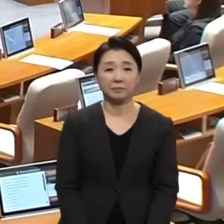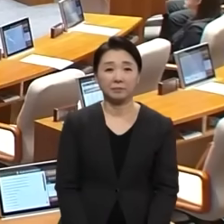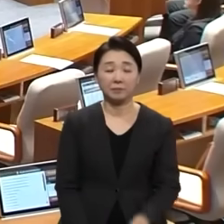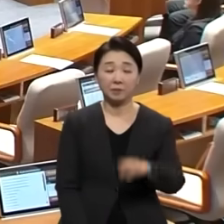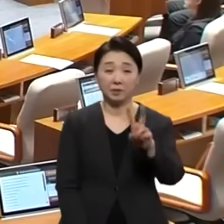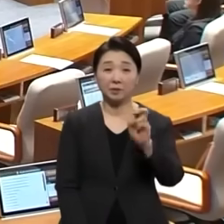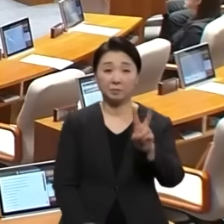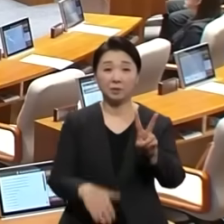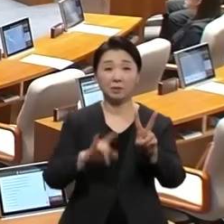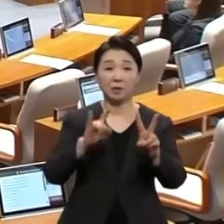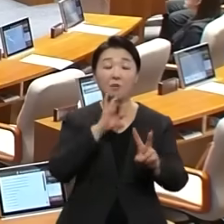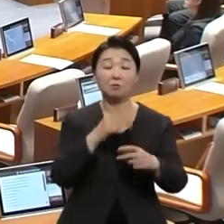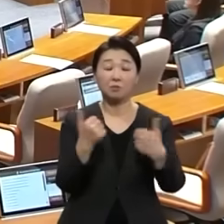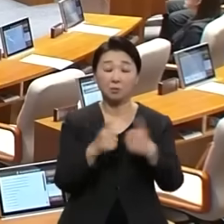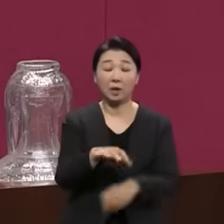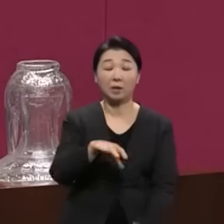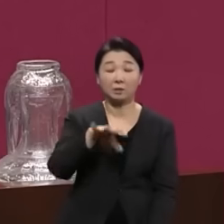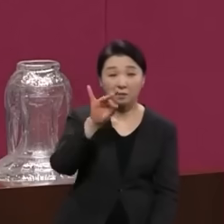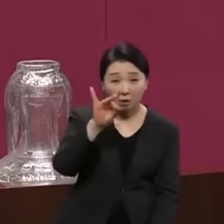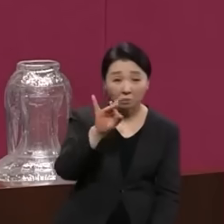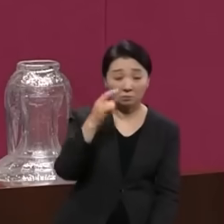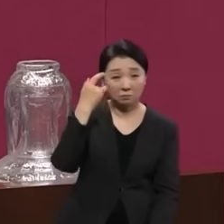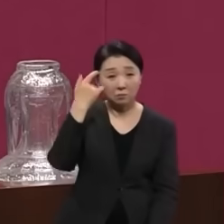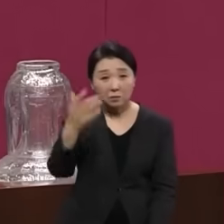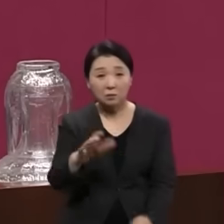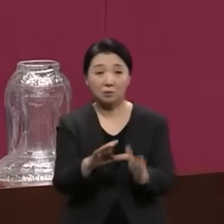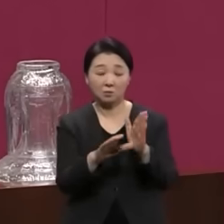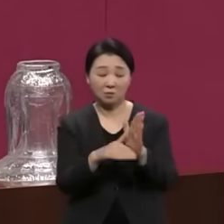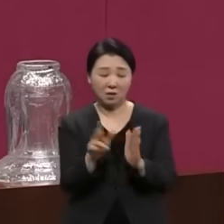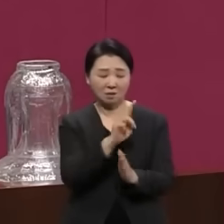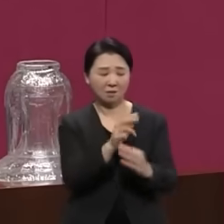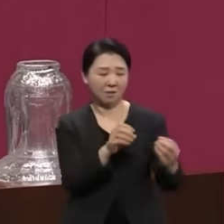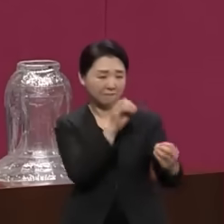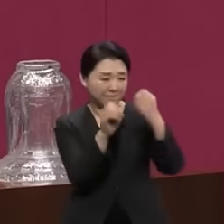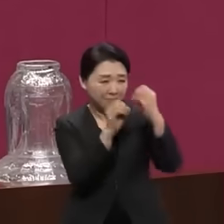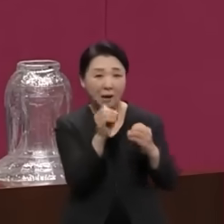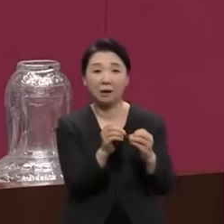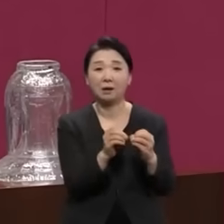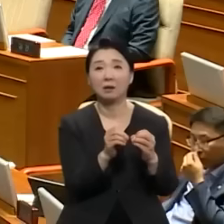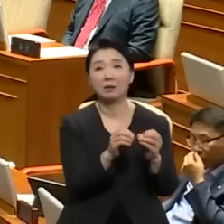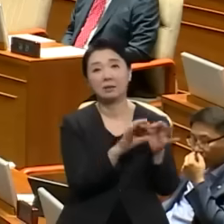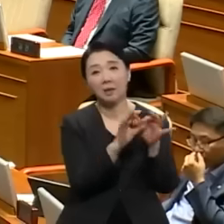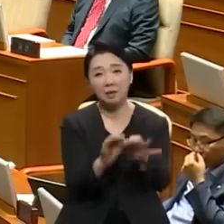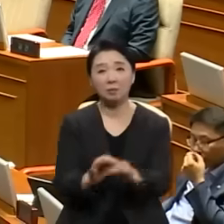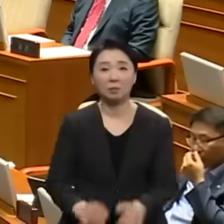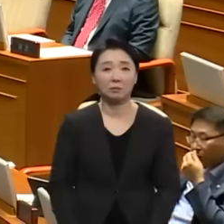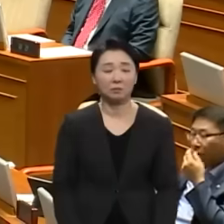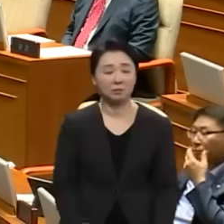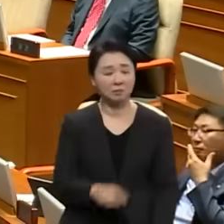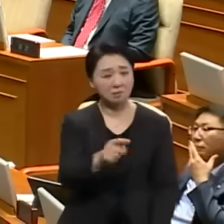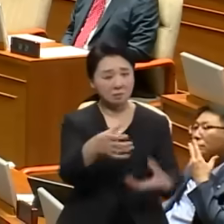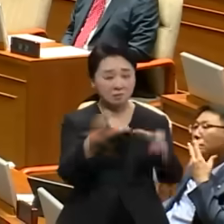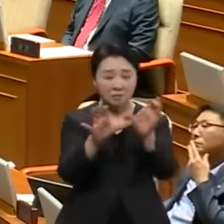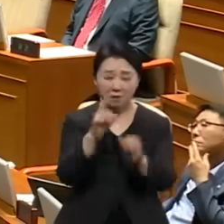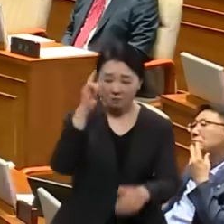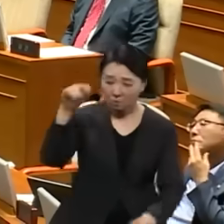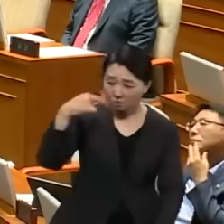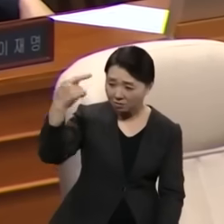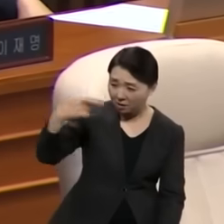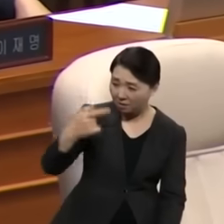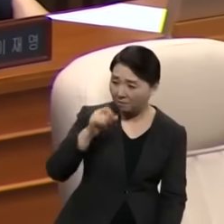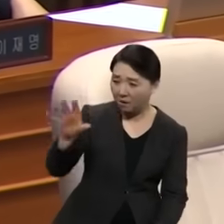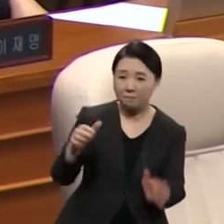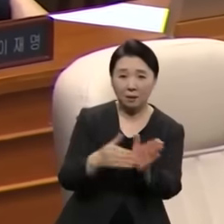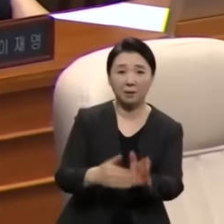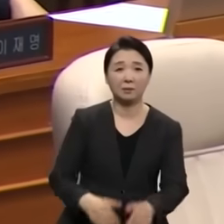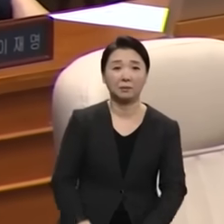22대 국회 첫 대정부 질문에서도 여야 간 강대강 대치는 계속됐습니다. 급기야 상대당을 향해 정신 나갔다라는